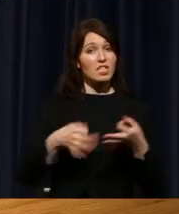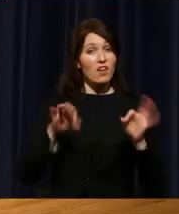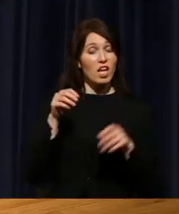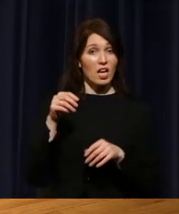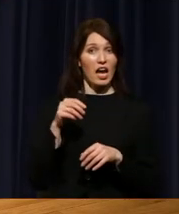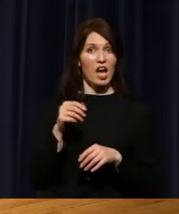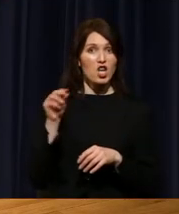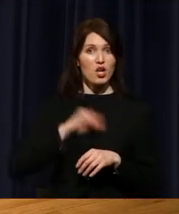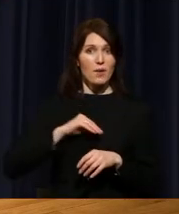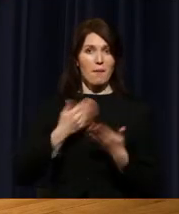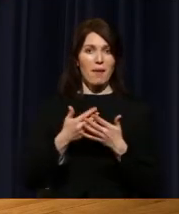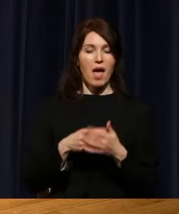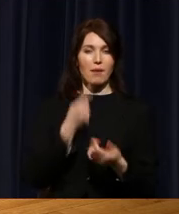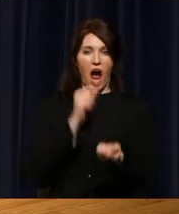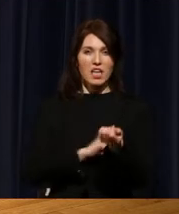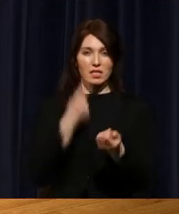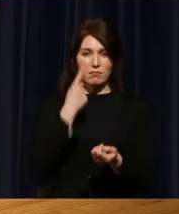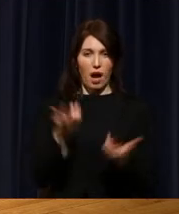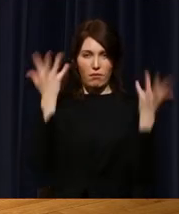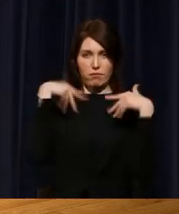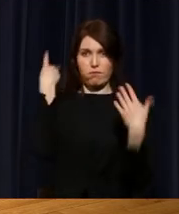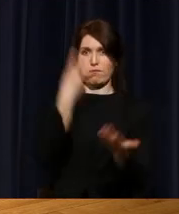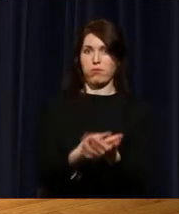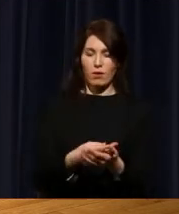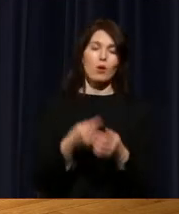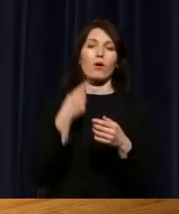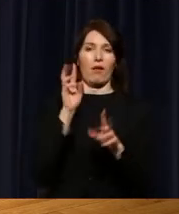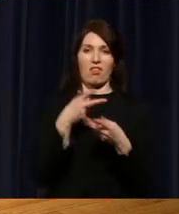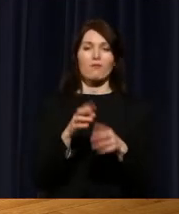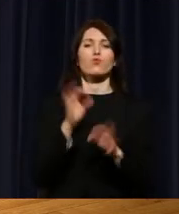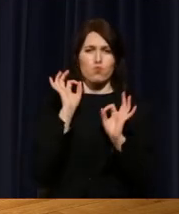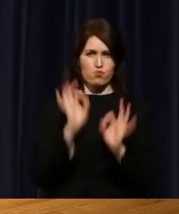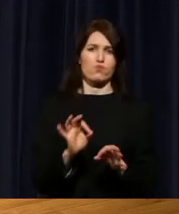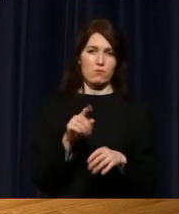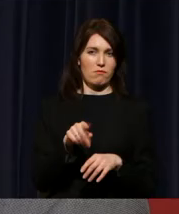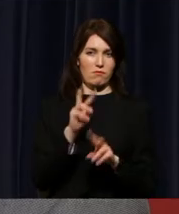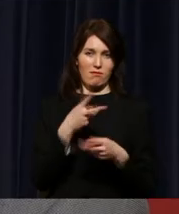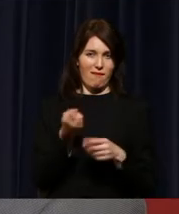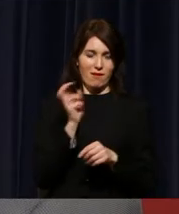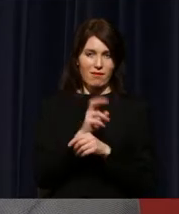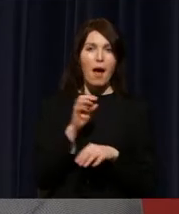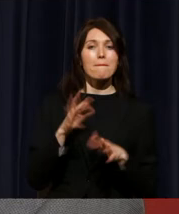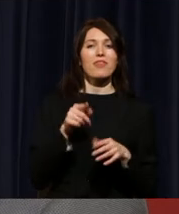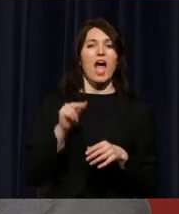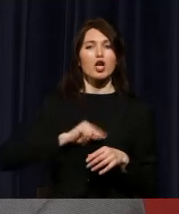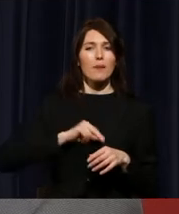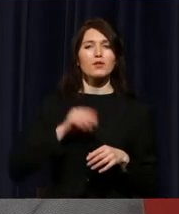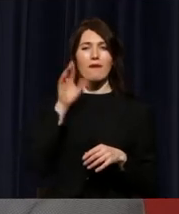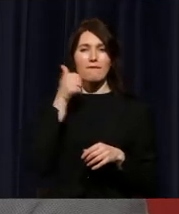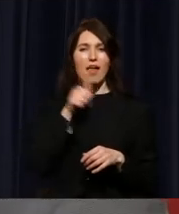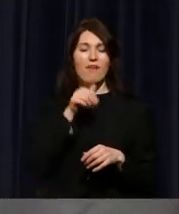tomēr ģīpes no asinīm, tad nav ko vietē. Ja? Tā ir noteikti svarīga īpašība, bet šī īpašība, kuru var mēģināt vēl kaut